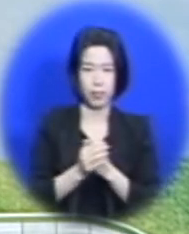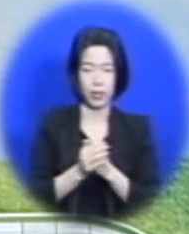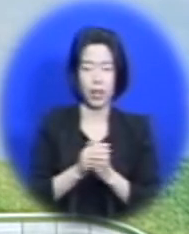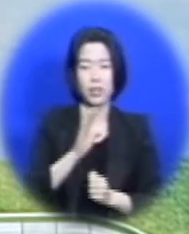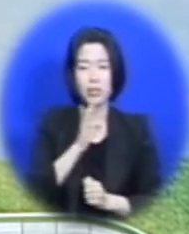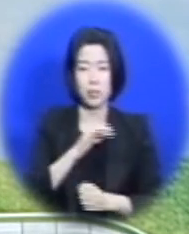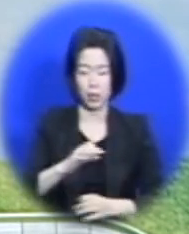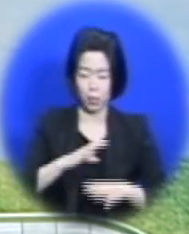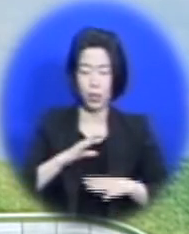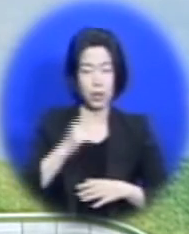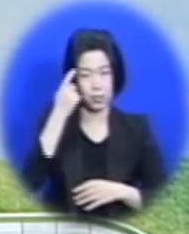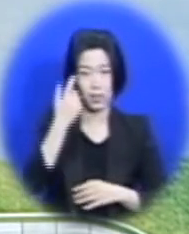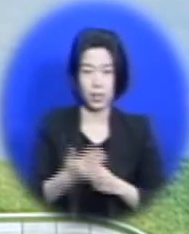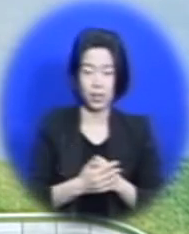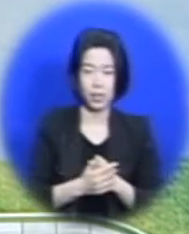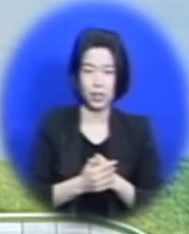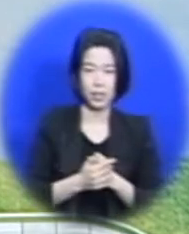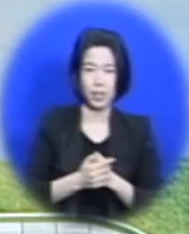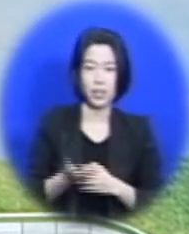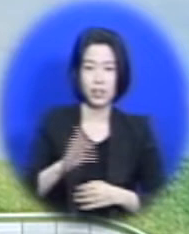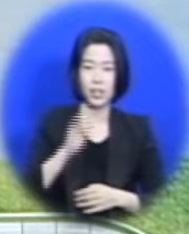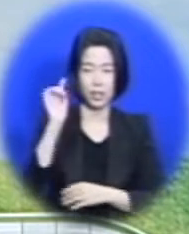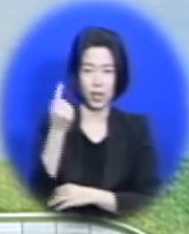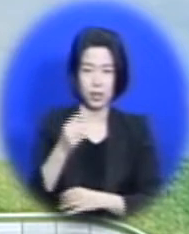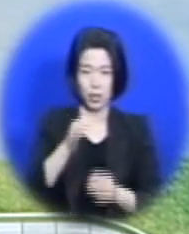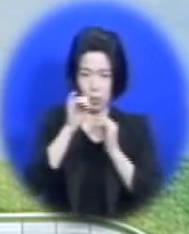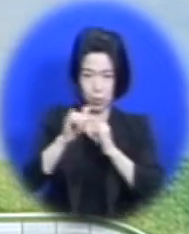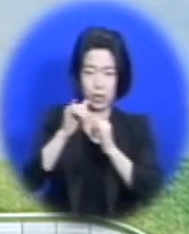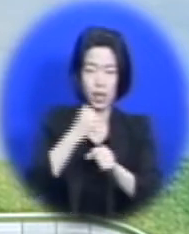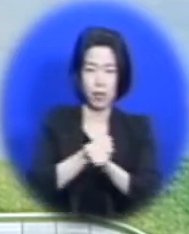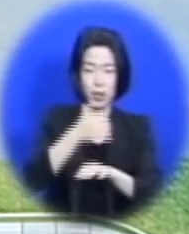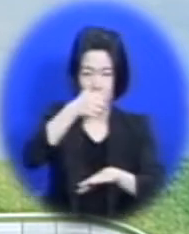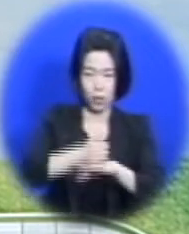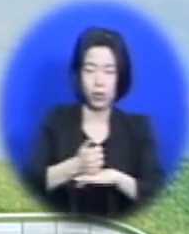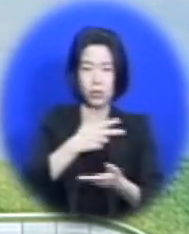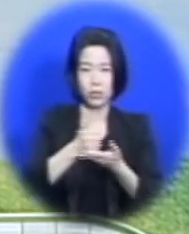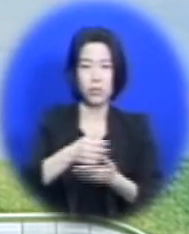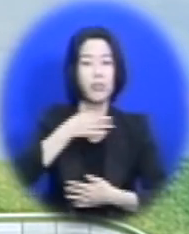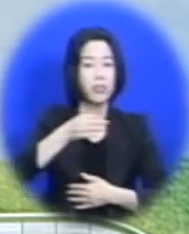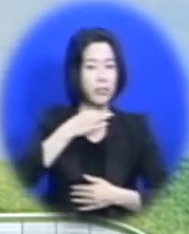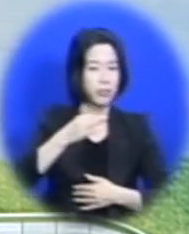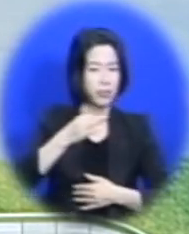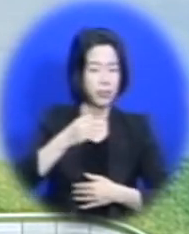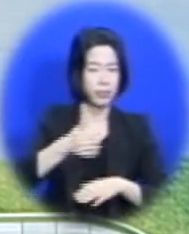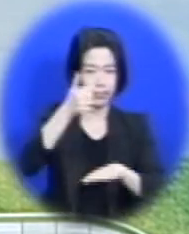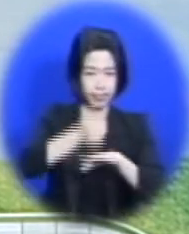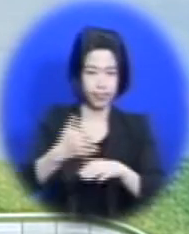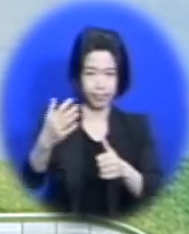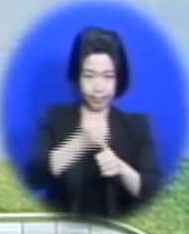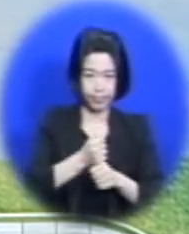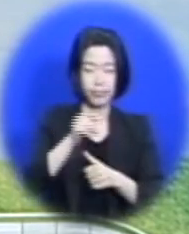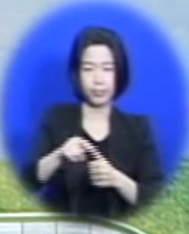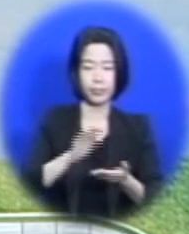정말 놀랍잖아요. 근데 다윗의 위대함은 결국은 주님의 음성을 결론으로 붙잡았다는